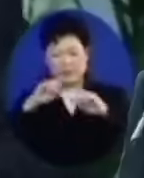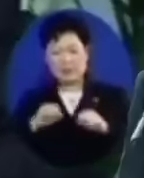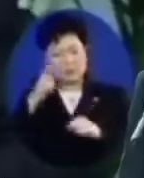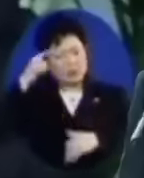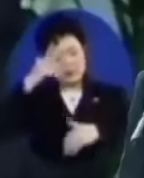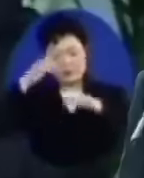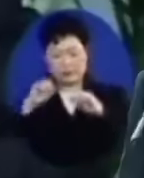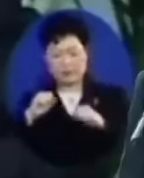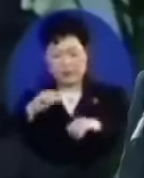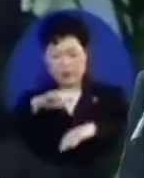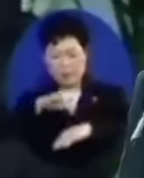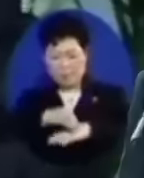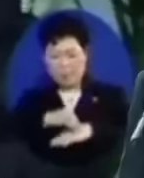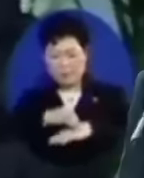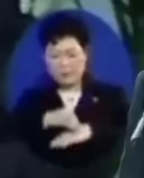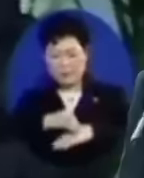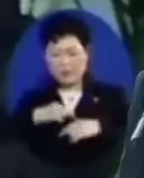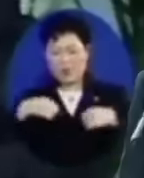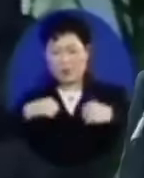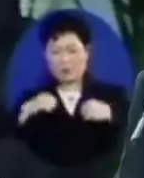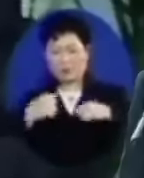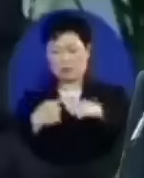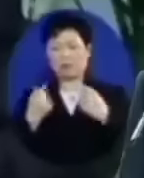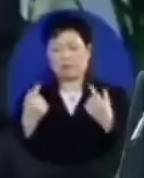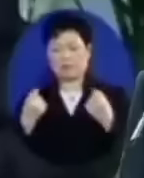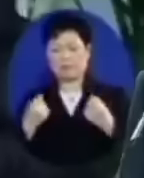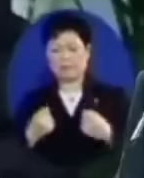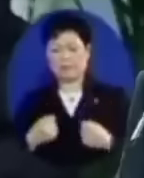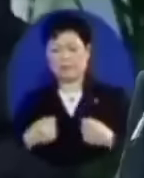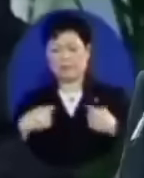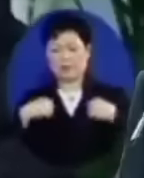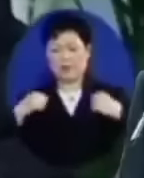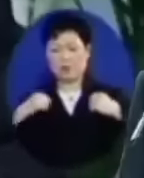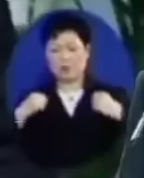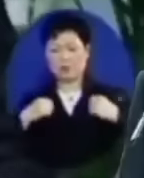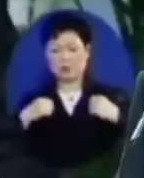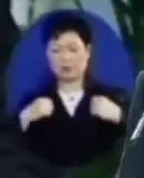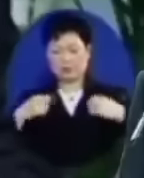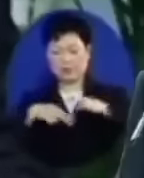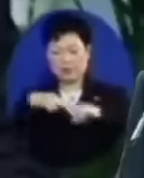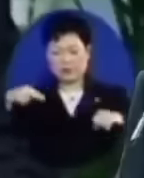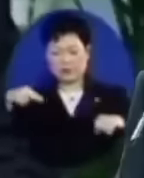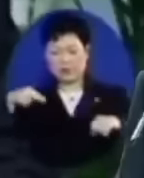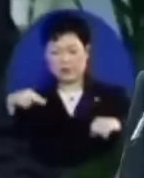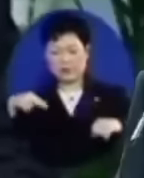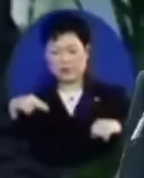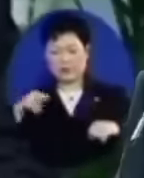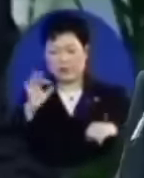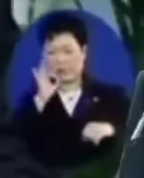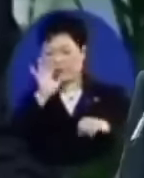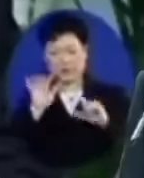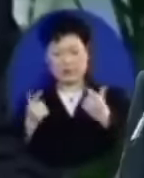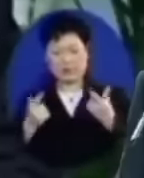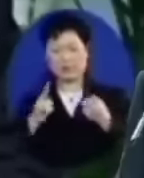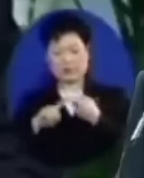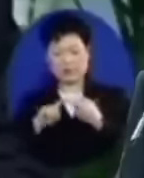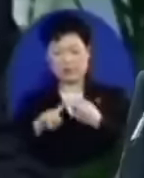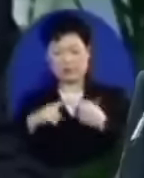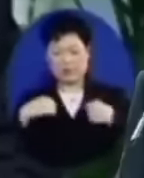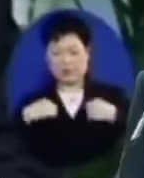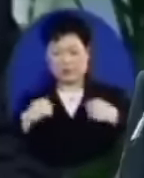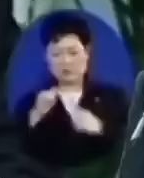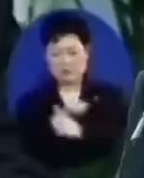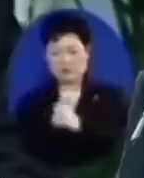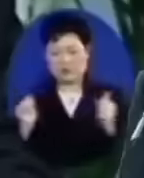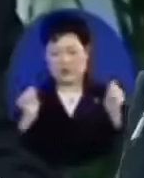이 몸은 의복에 불과합니다. 우리가 옷을 벗고 빨가벗었다고 해서 없어지는 것이 아니잖아요. 옷을 갈아입으면